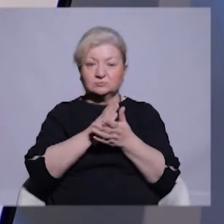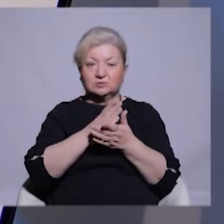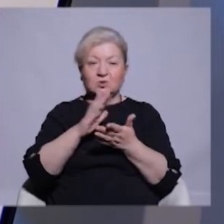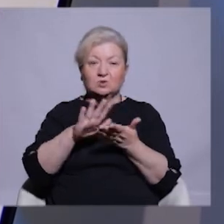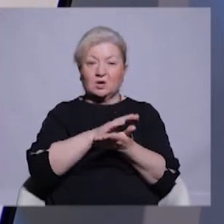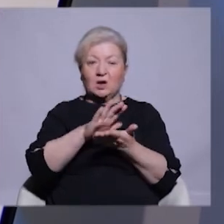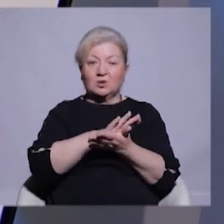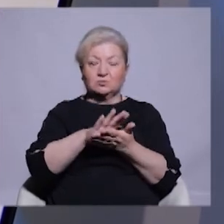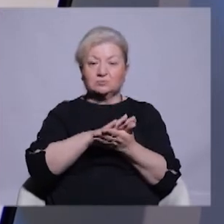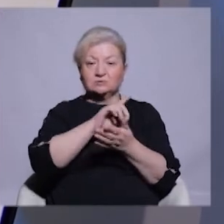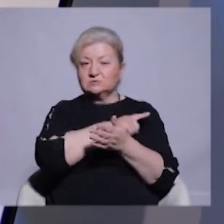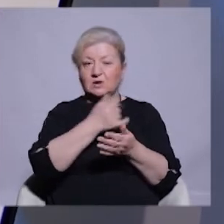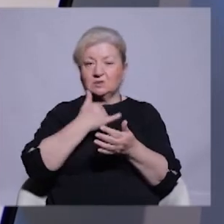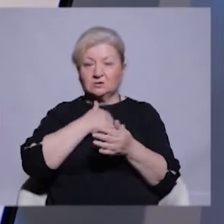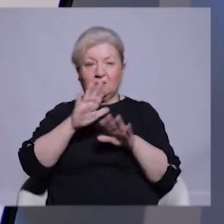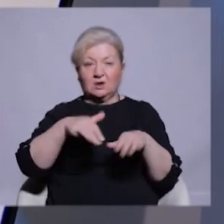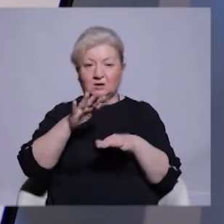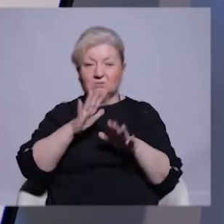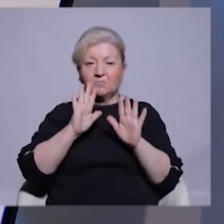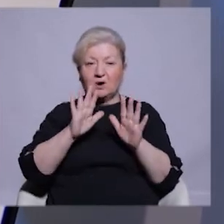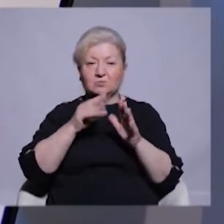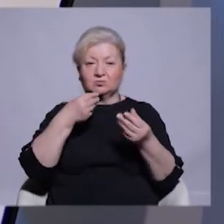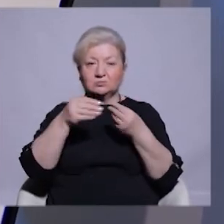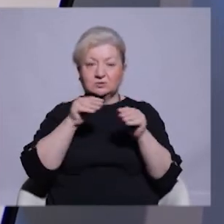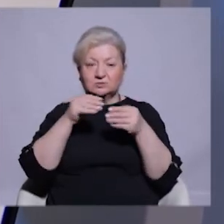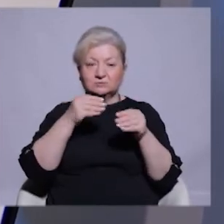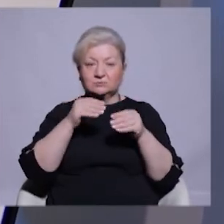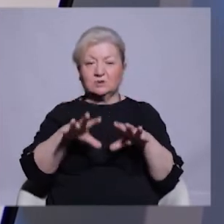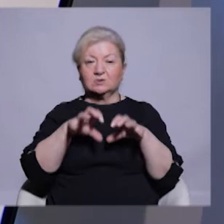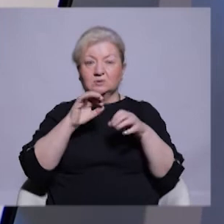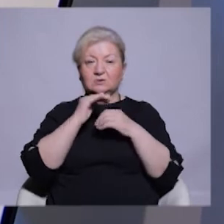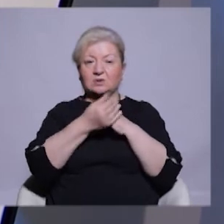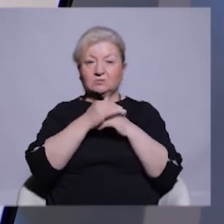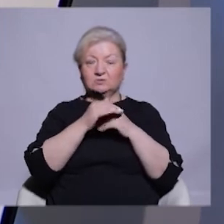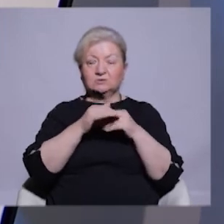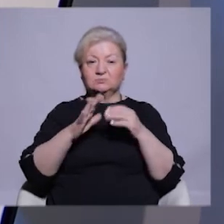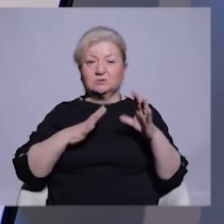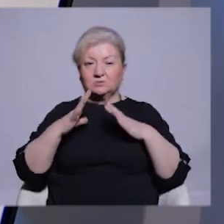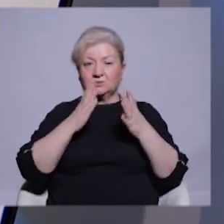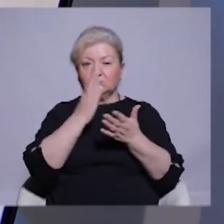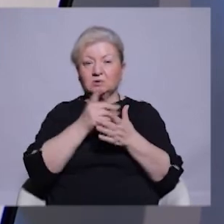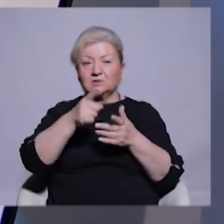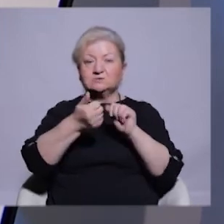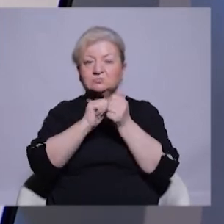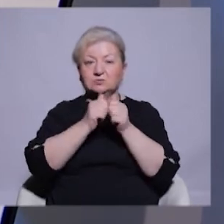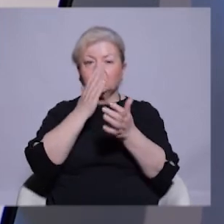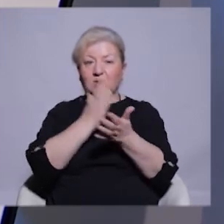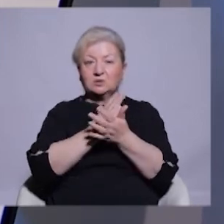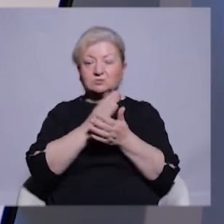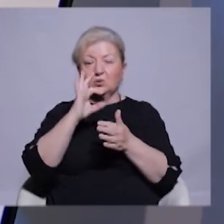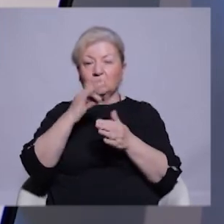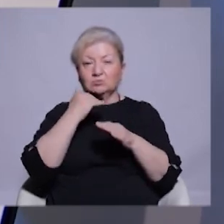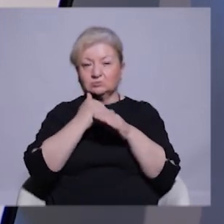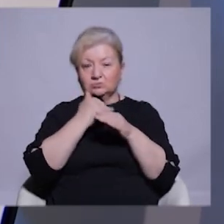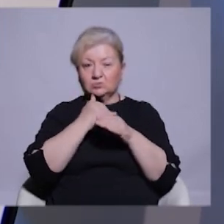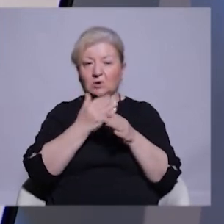გვაქვს ხახუნის ძალა და მხოლოდ ელასტიური და გრავიტაციის ძალები გვაქვს, ეს ცვლილება ნოლის ტოლია. მაგრამ იმ შემთხვევაში თუ